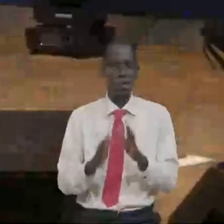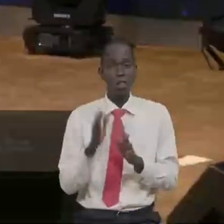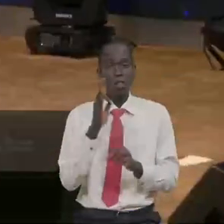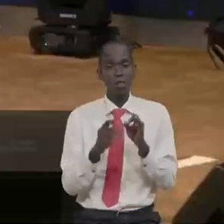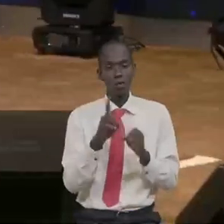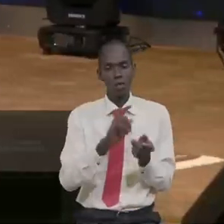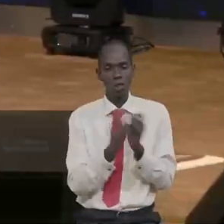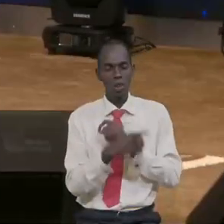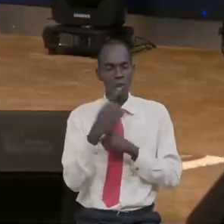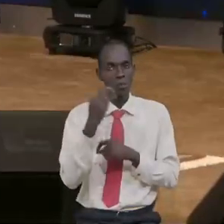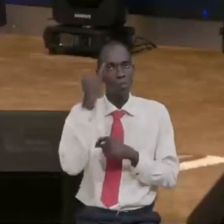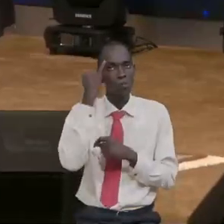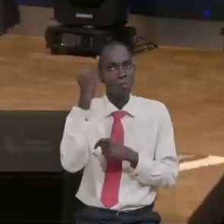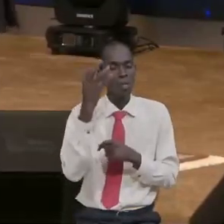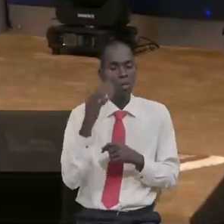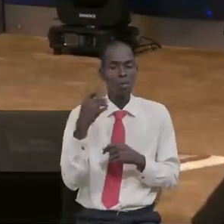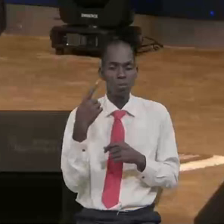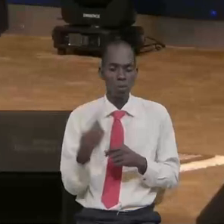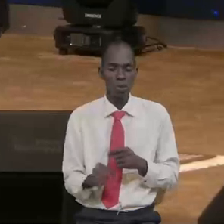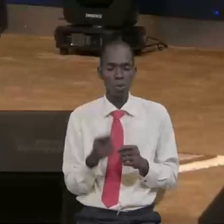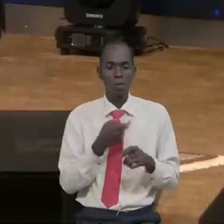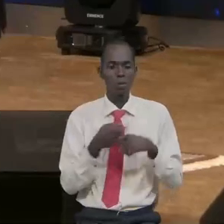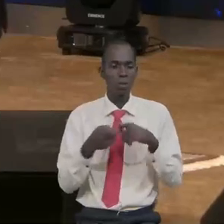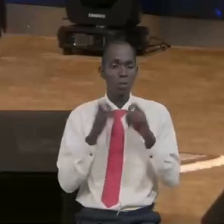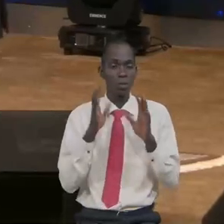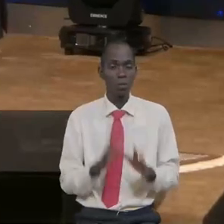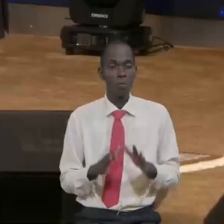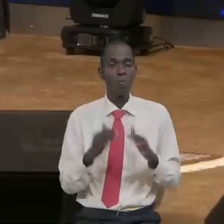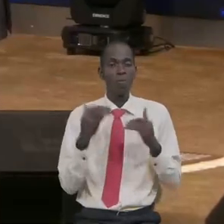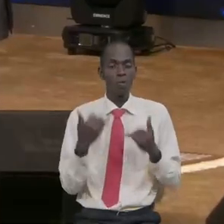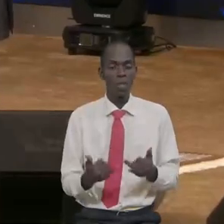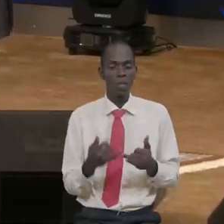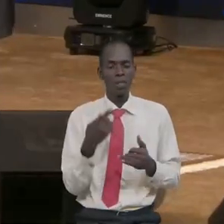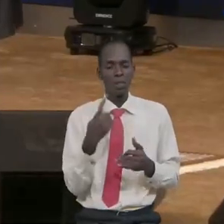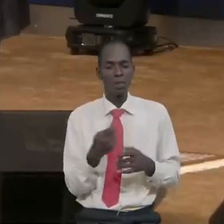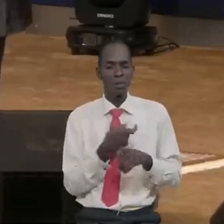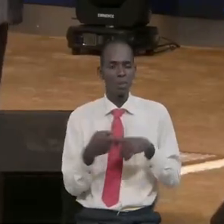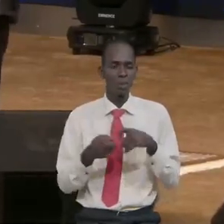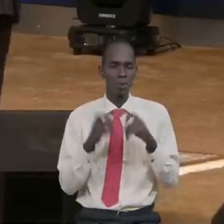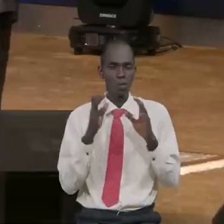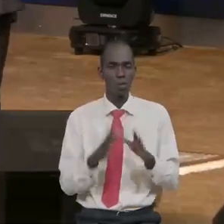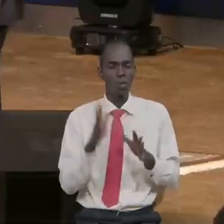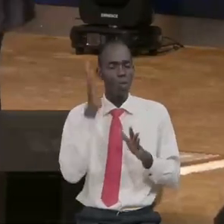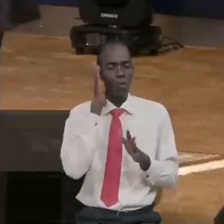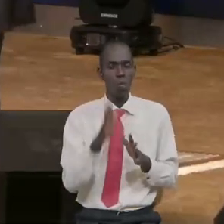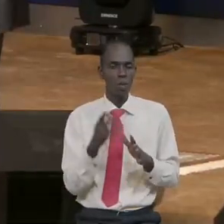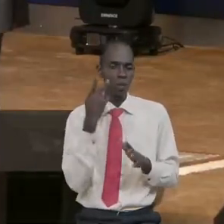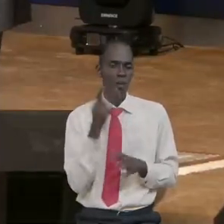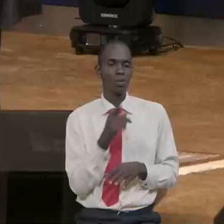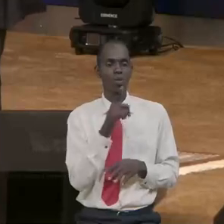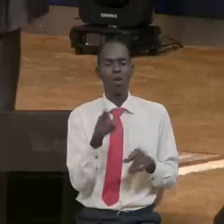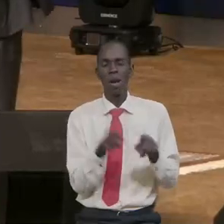du persécuteur, alors ils vont te prendre